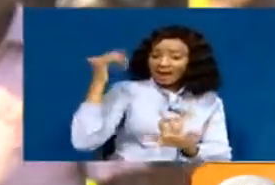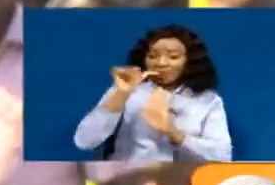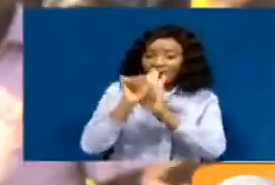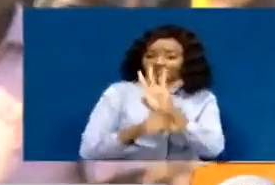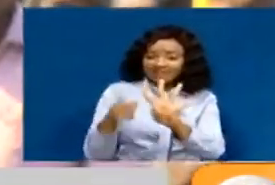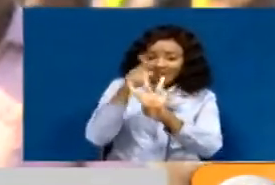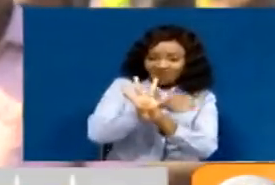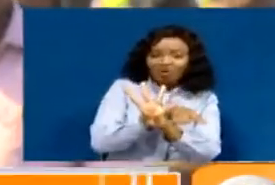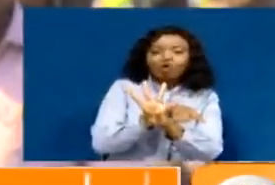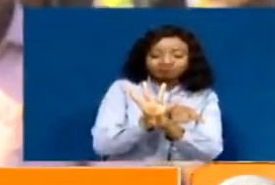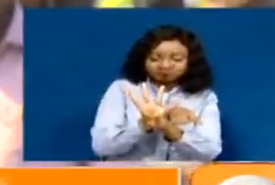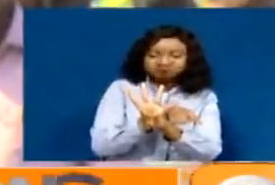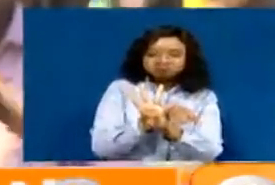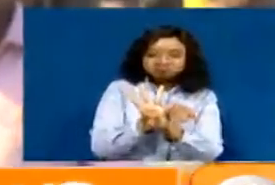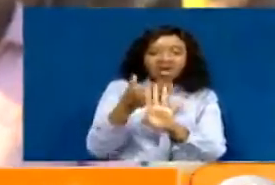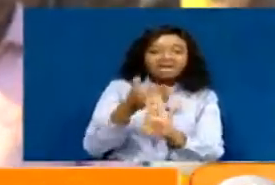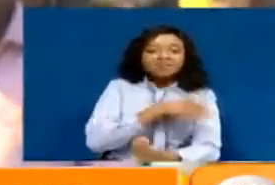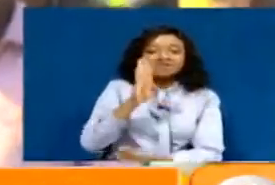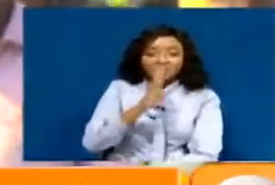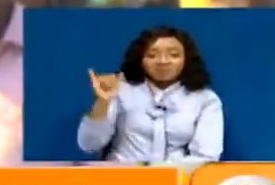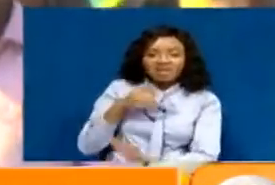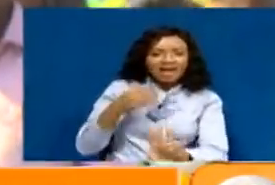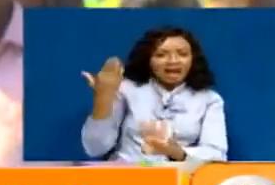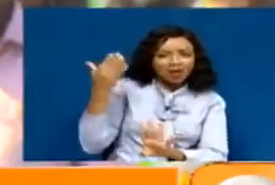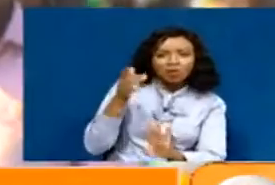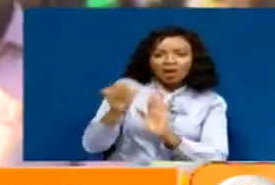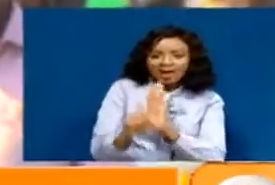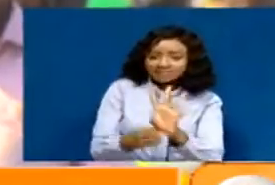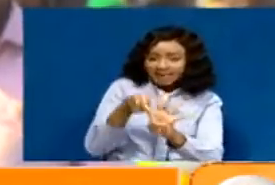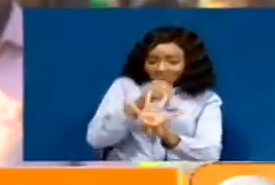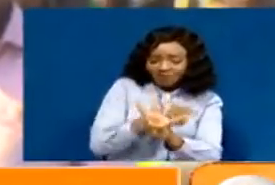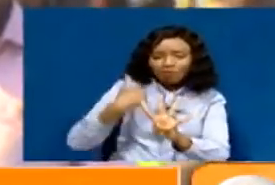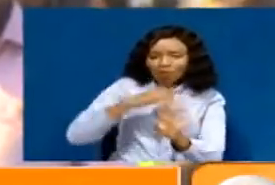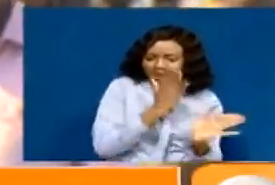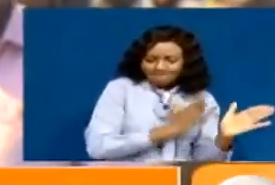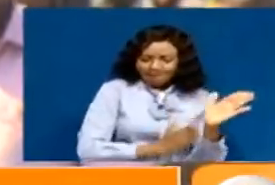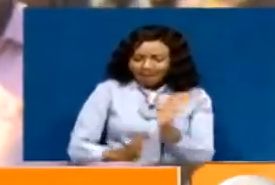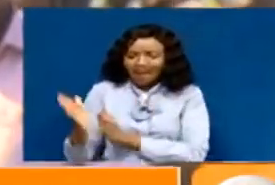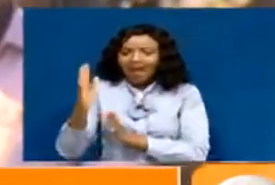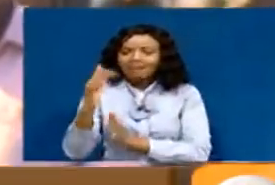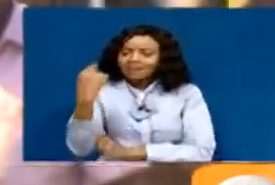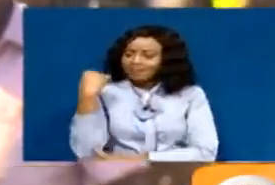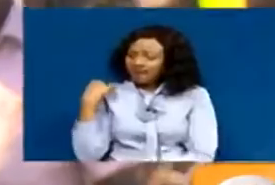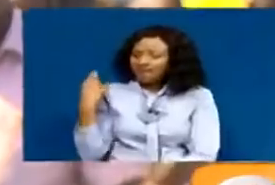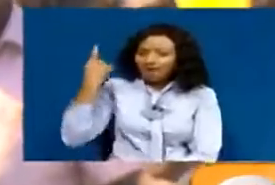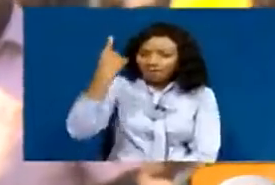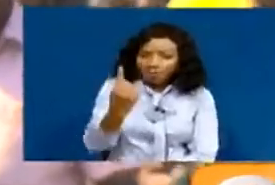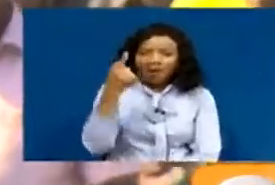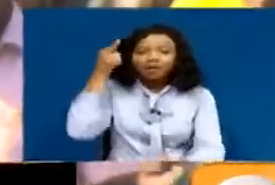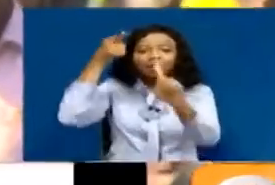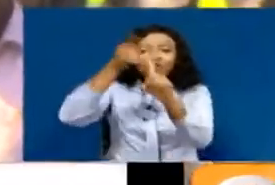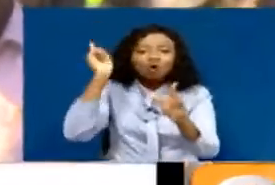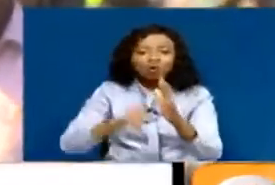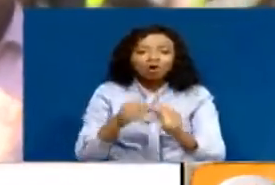Four kabla hatujaletewa mambo ya rege. Tulikuwa tumepanga ya kwamba priority number one